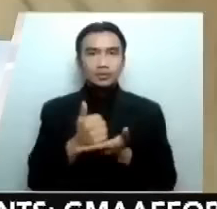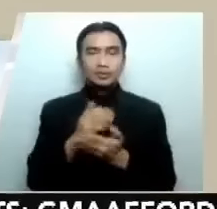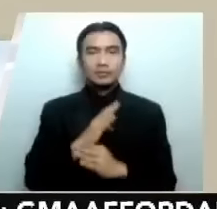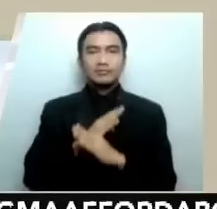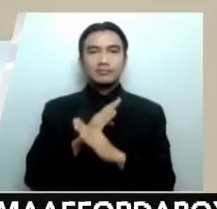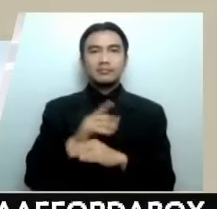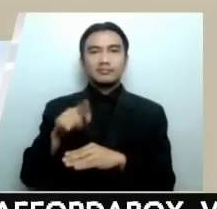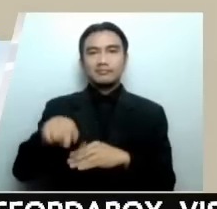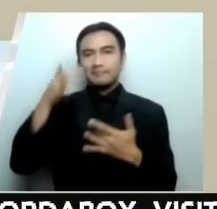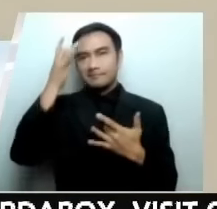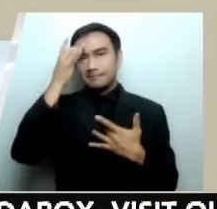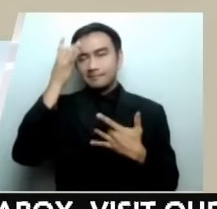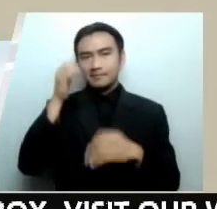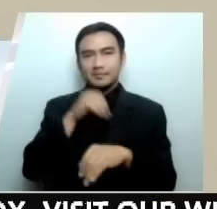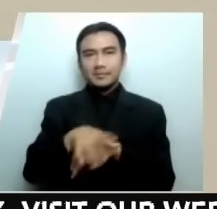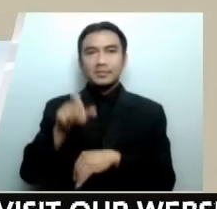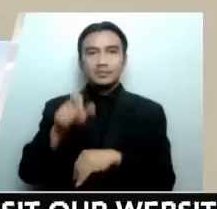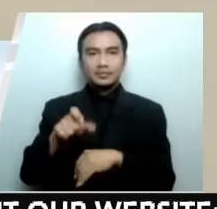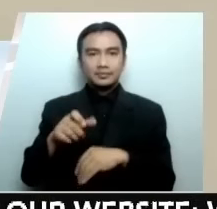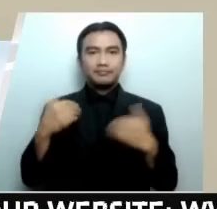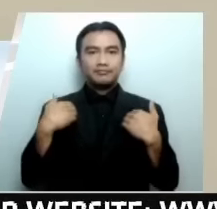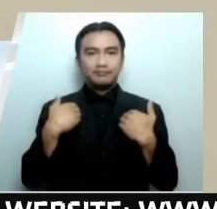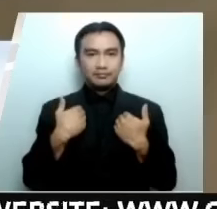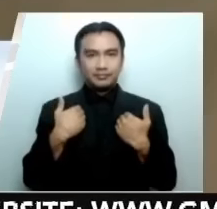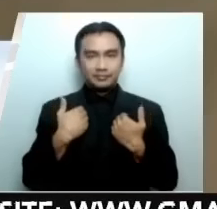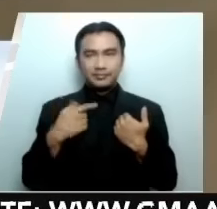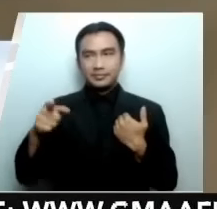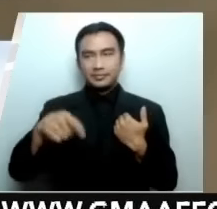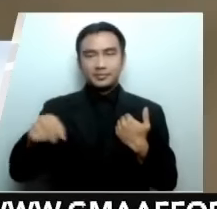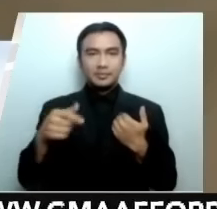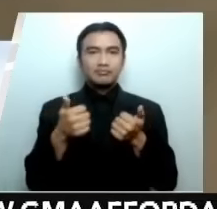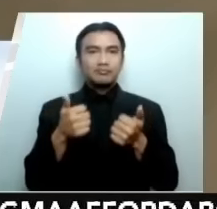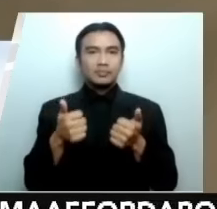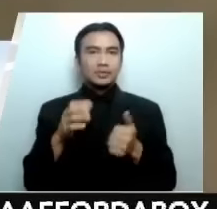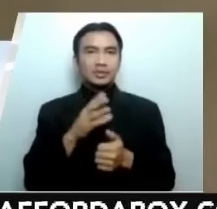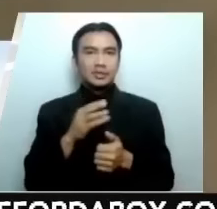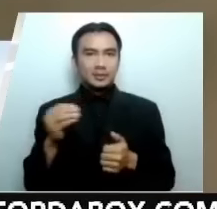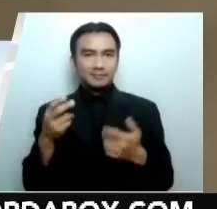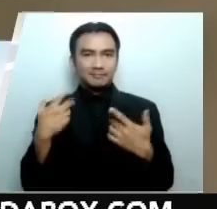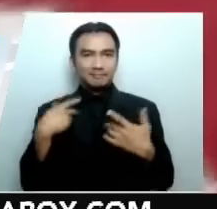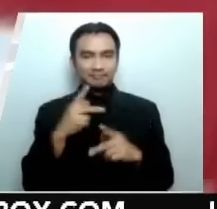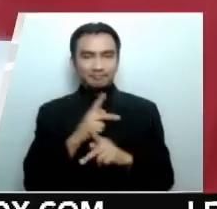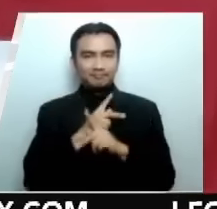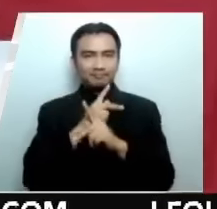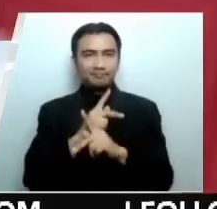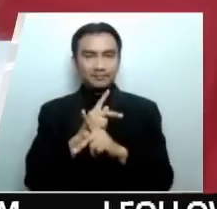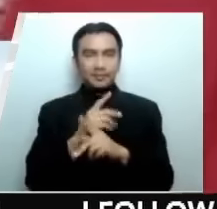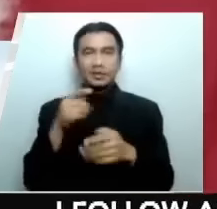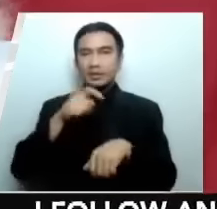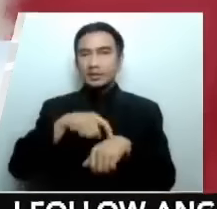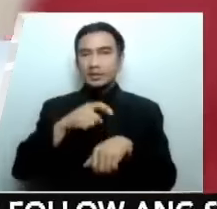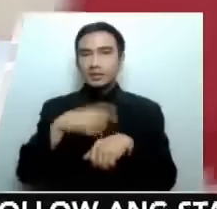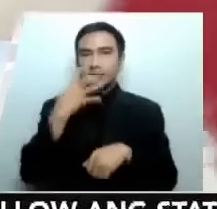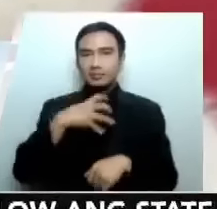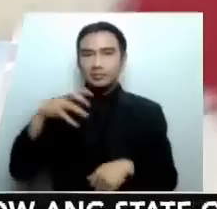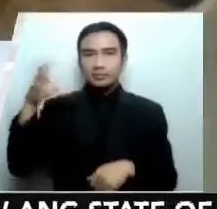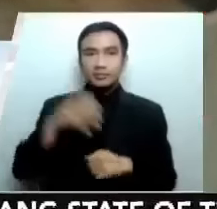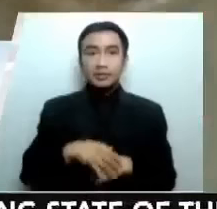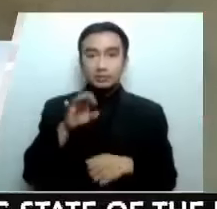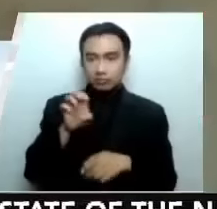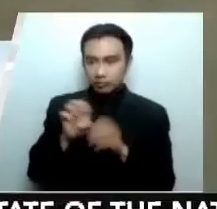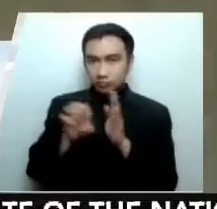natin maging healthy and comfortable during the hot weather. Kung mapapansin na nanghihina ang aso o masyadong hinihingat, dalhin na agad